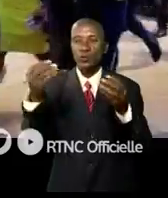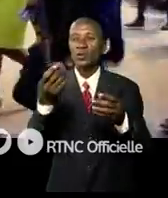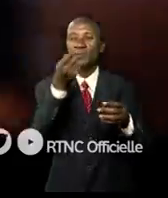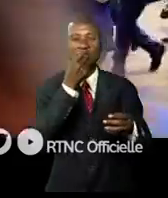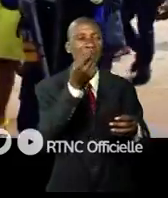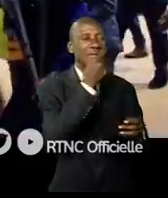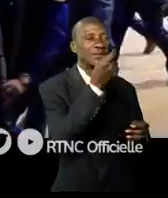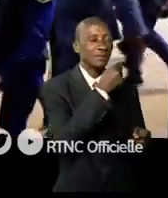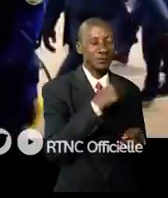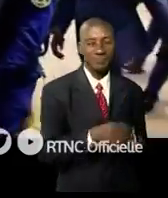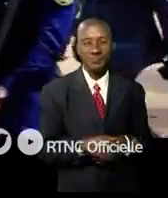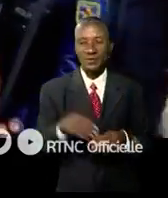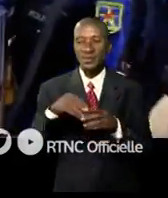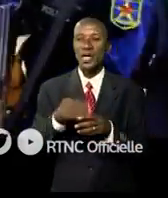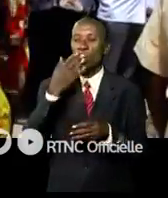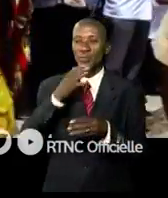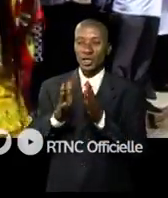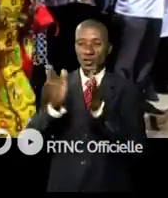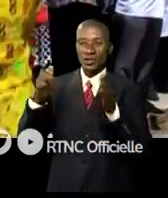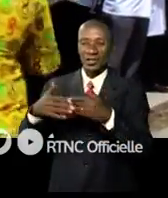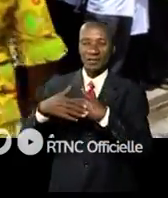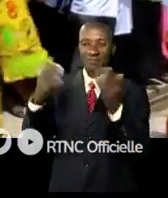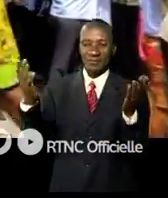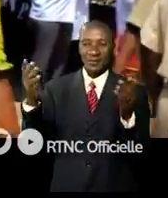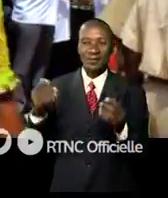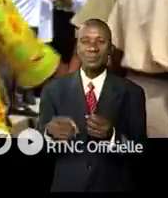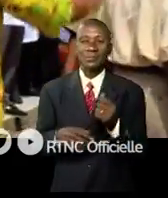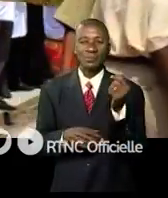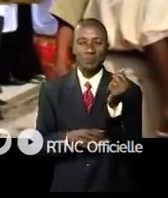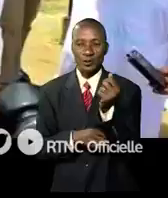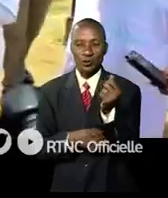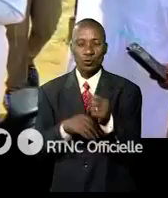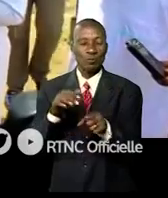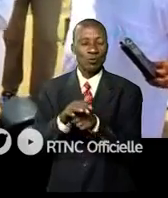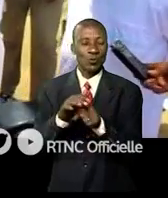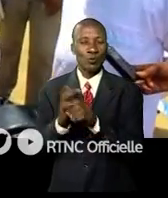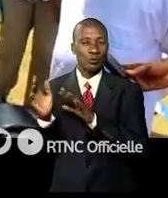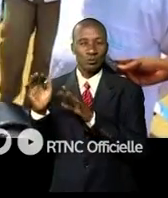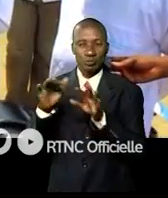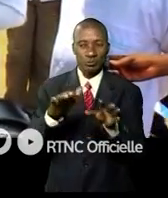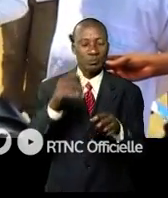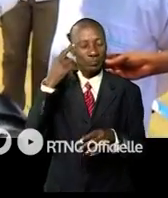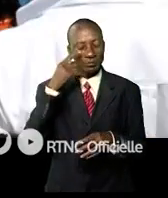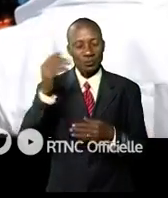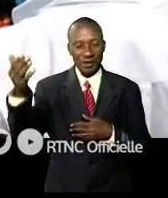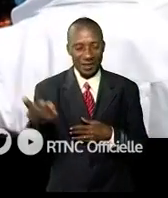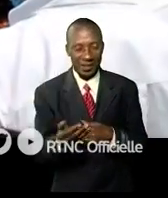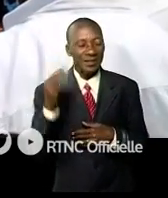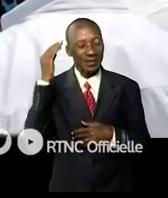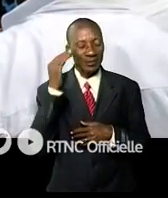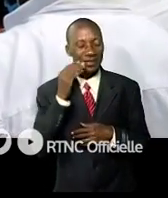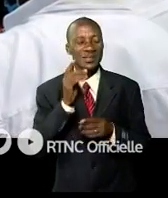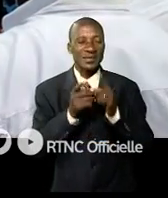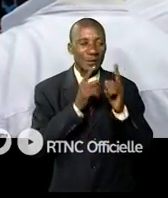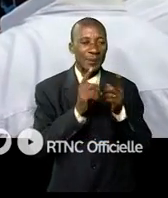référence de Kinshasa, ex-Mamayemo, où le ministre de la Santé, après avoir visité l'unité Covid, a prêté une oreille